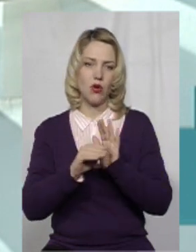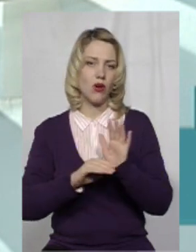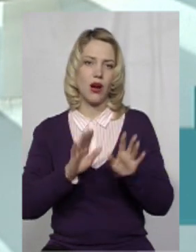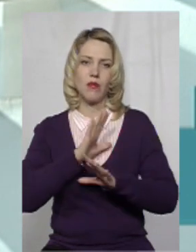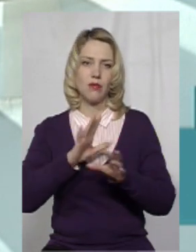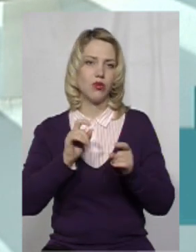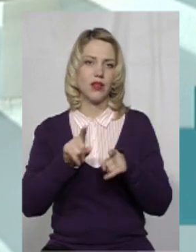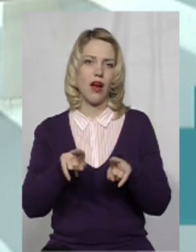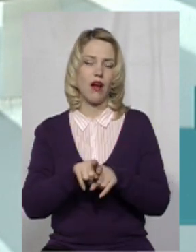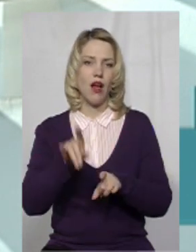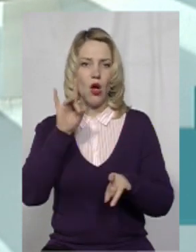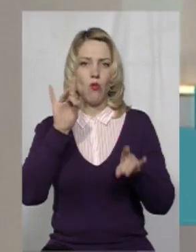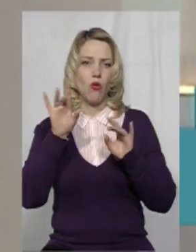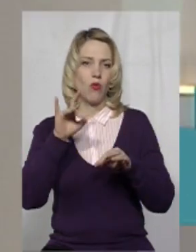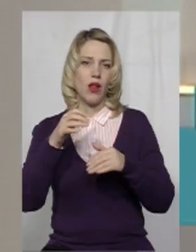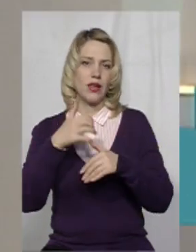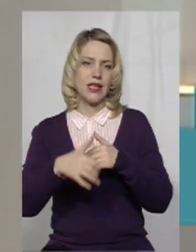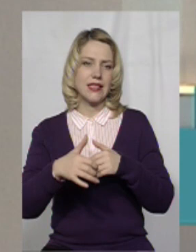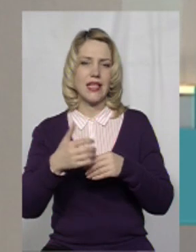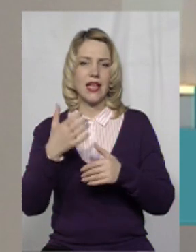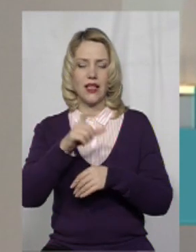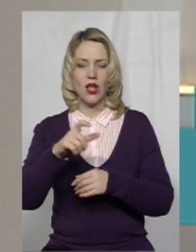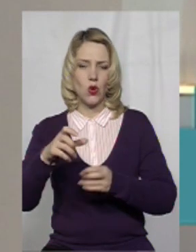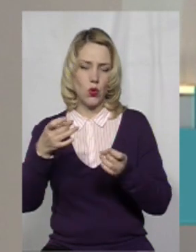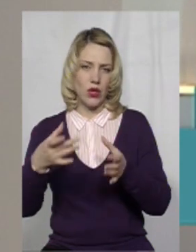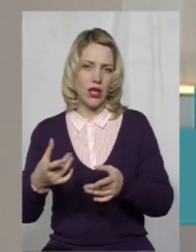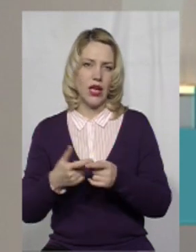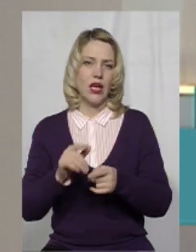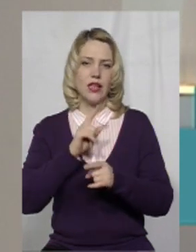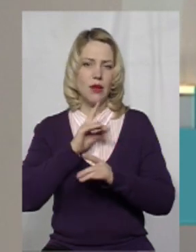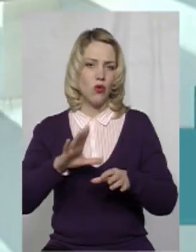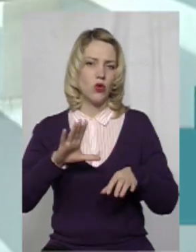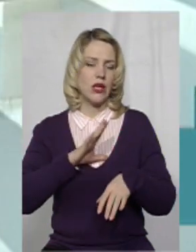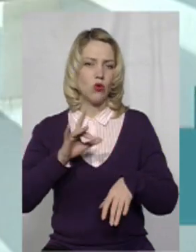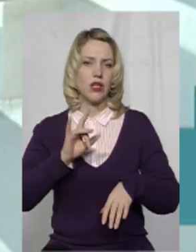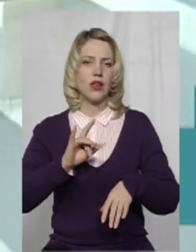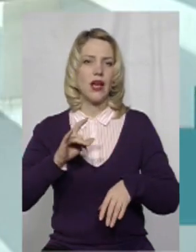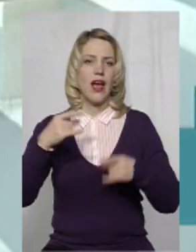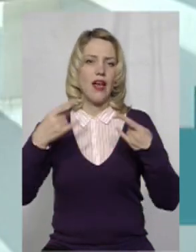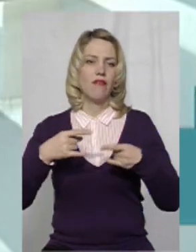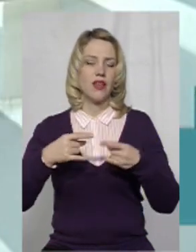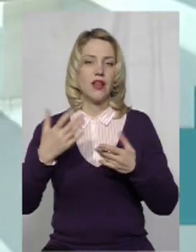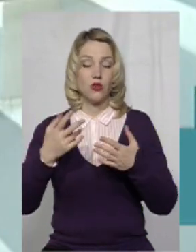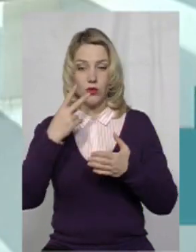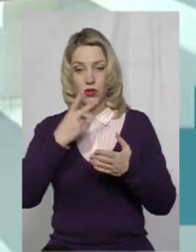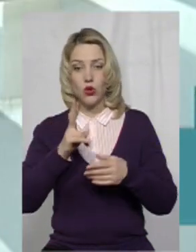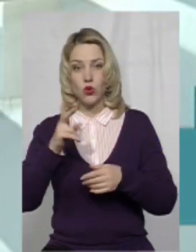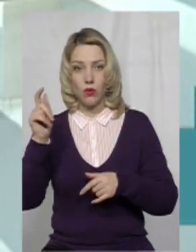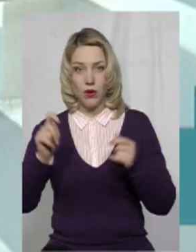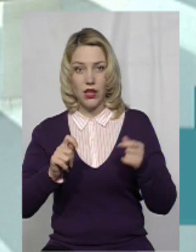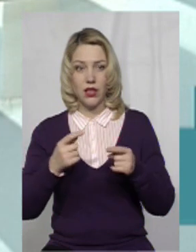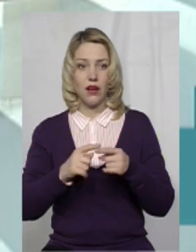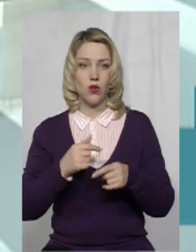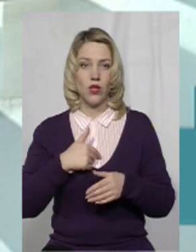широко популярно і не було таких великих ефірів там чи якихось онлайн-реєстрацій. Тому що, якщо зуважити, хто приїхав, то насправді приїхали в